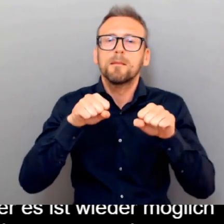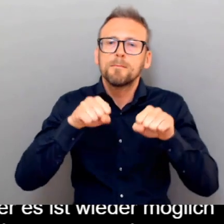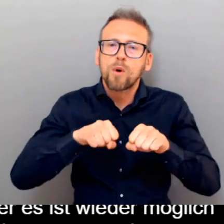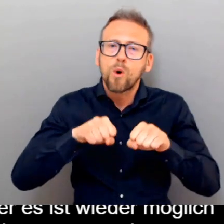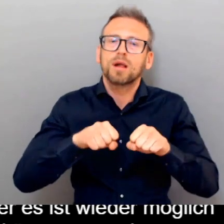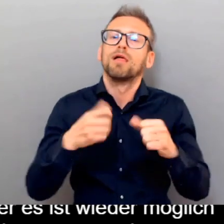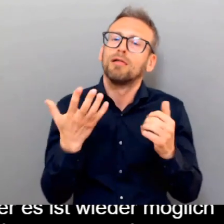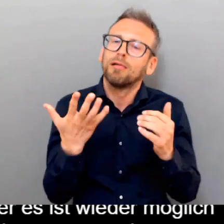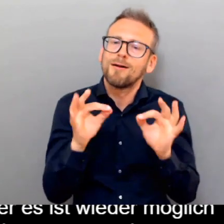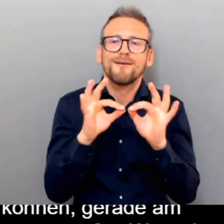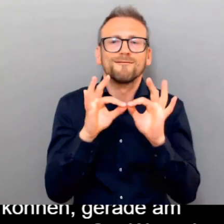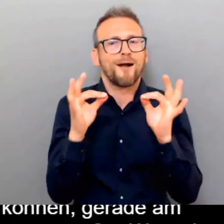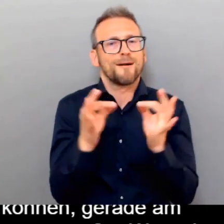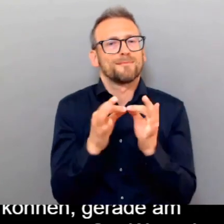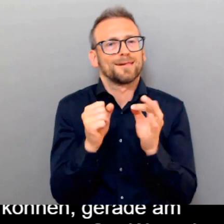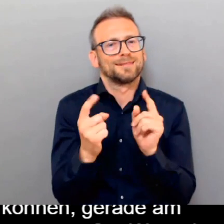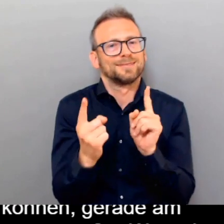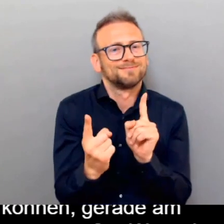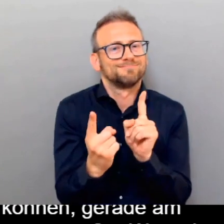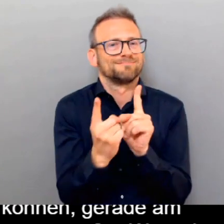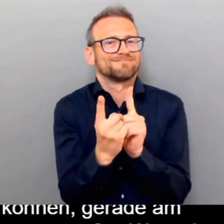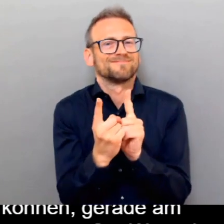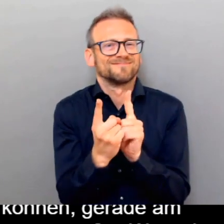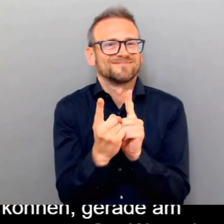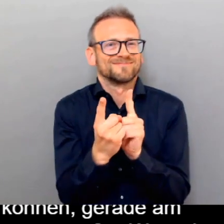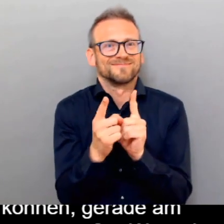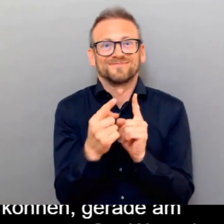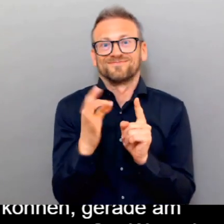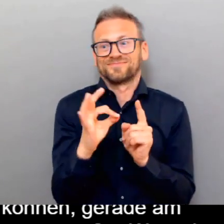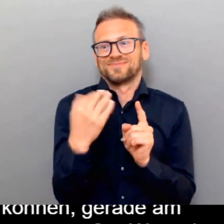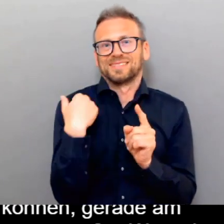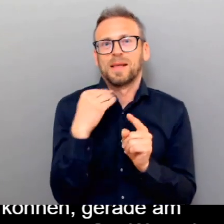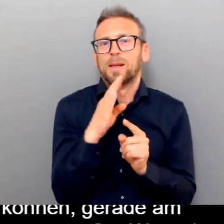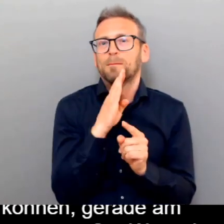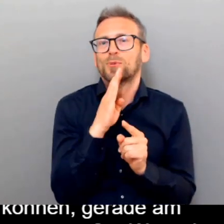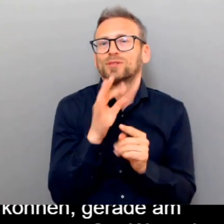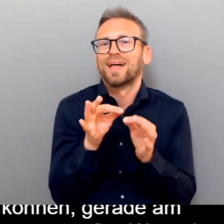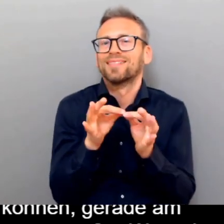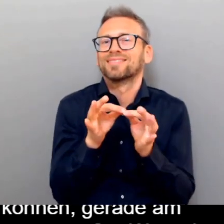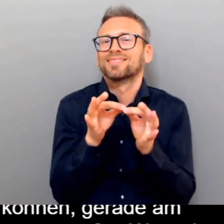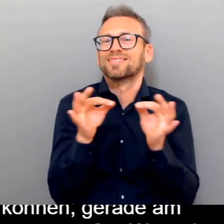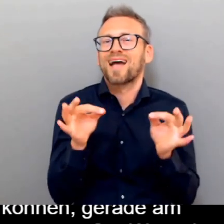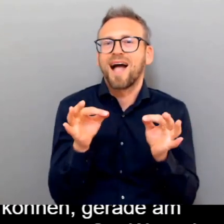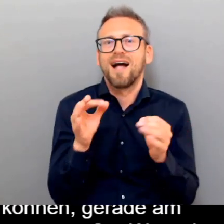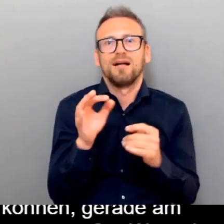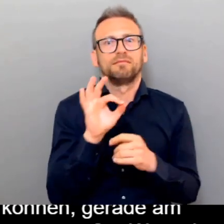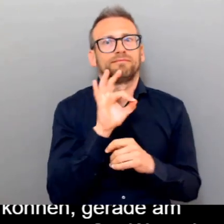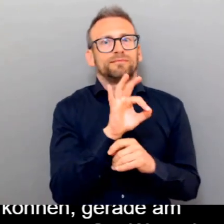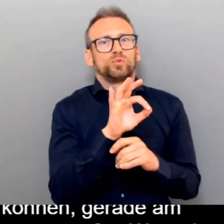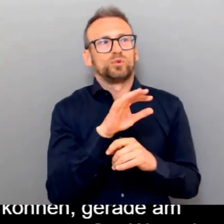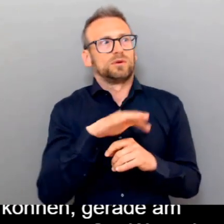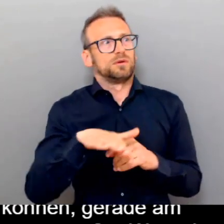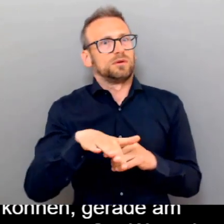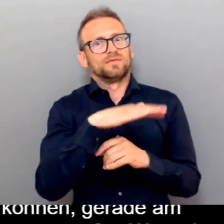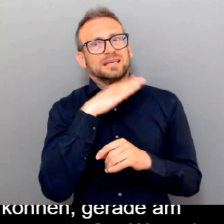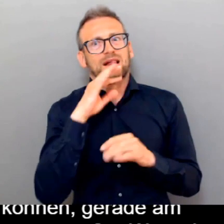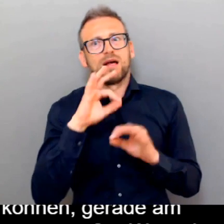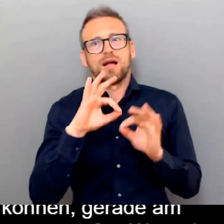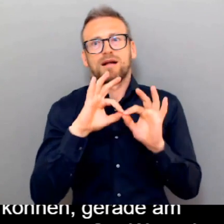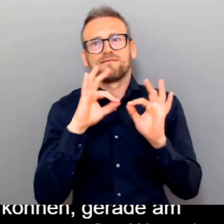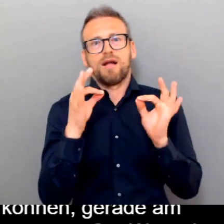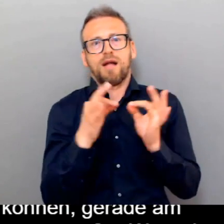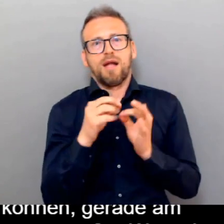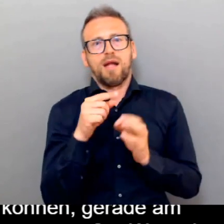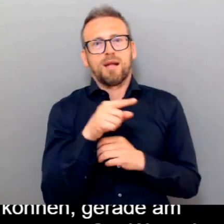wirklich besuchen konnte. Und ich habe aus dem eigenen Bekanntenkreis auch mitbekommen, dass da trotzdem sehr verantwortungsvoll auch mit umgegangen